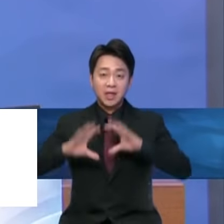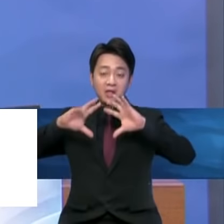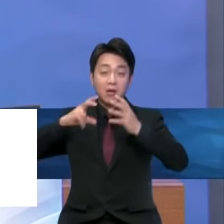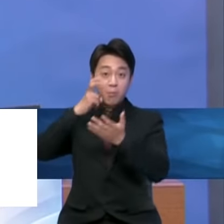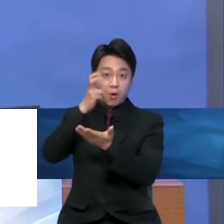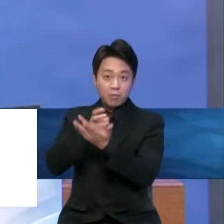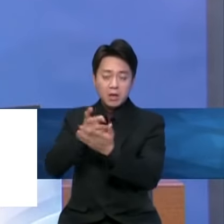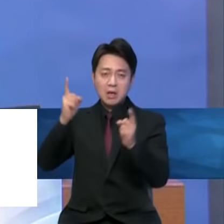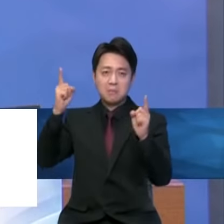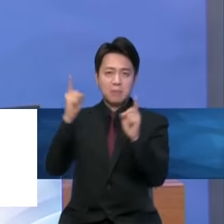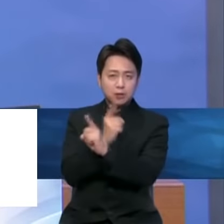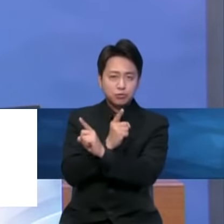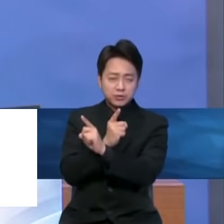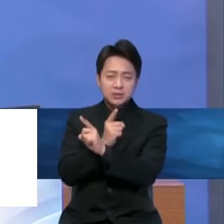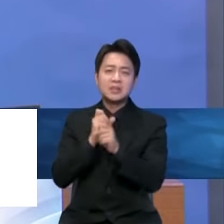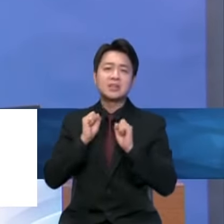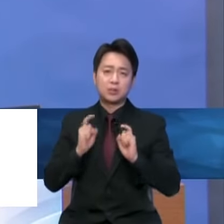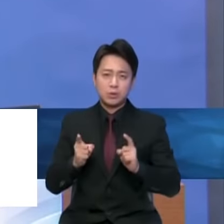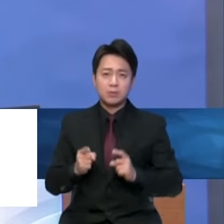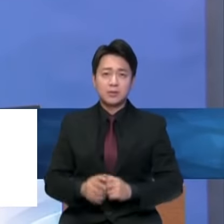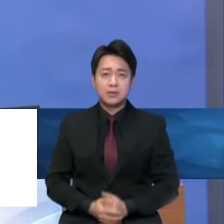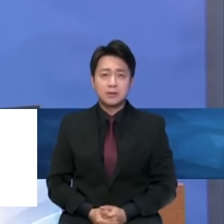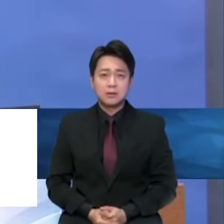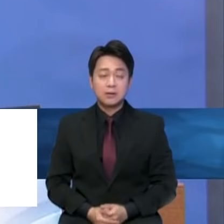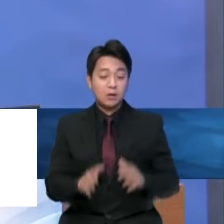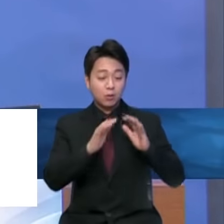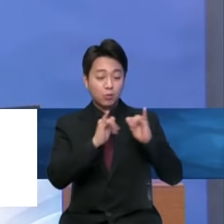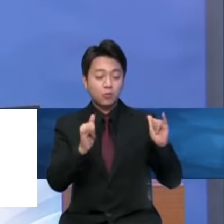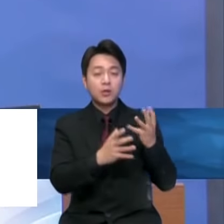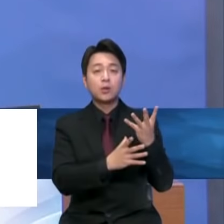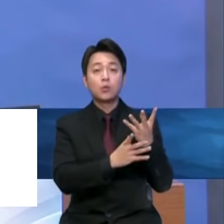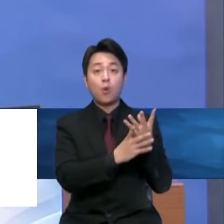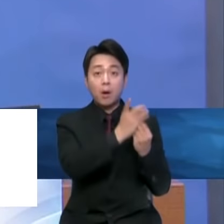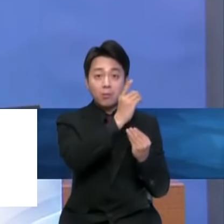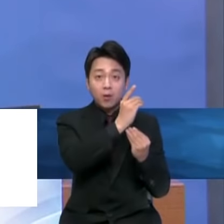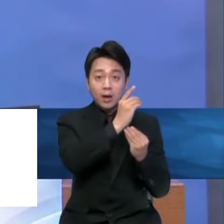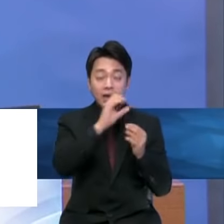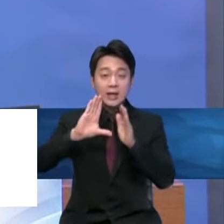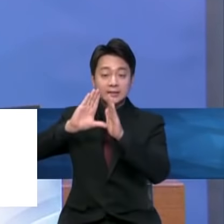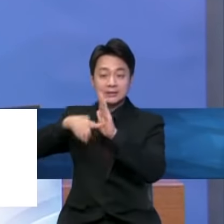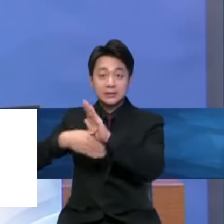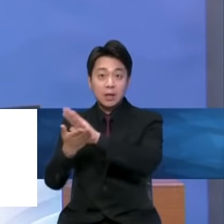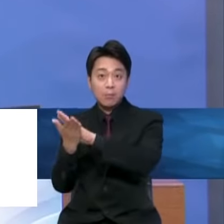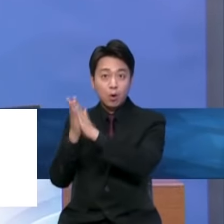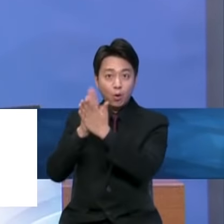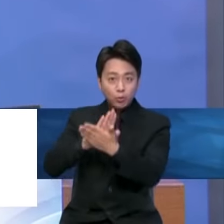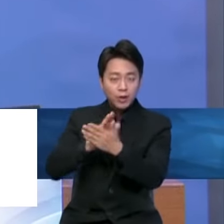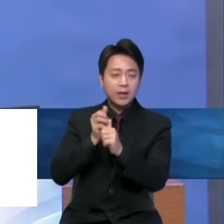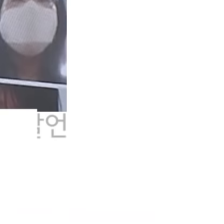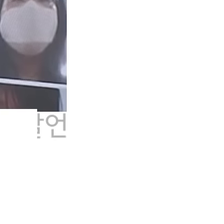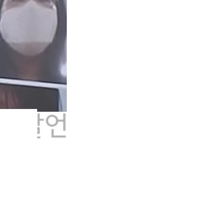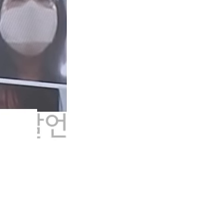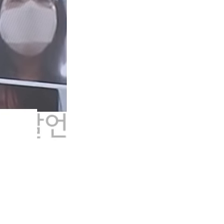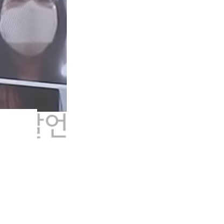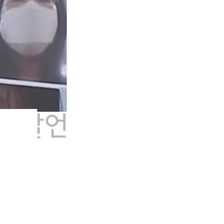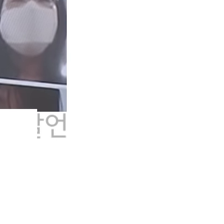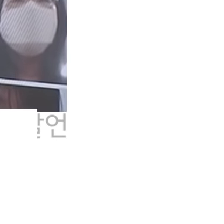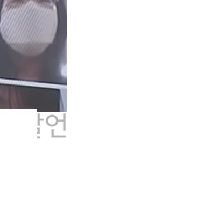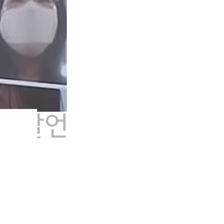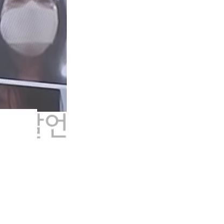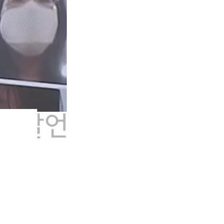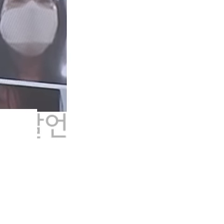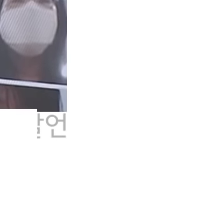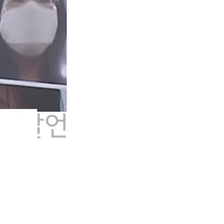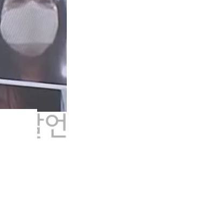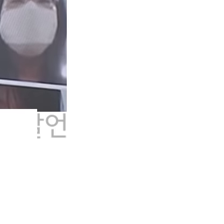국민 통합과 대전환 시대에 맞는 새 헌법이 꼭 필요합니다. 개헌의 문을